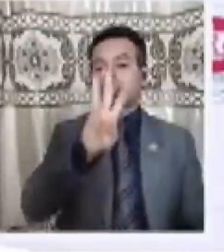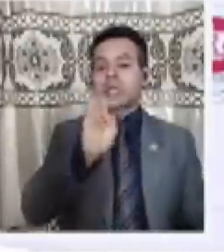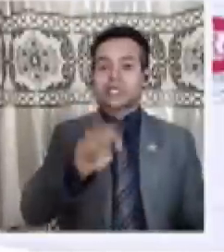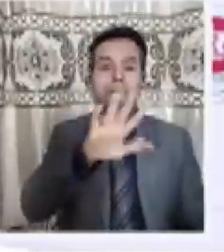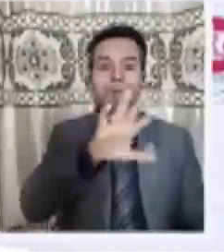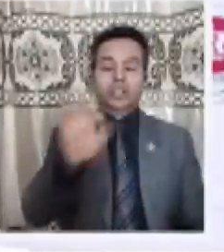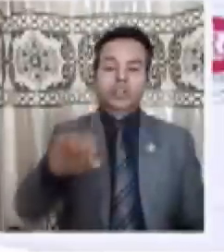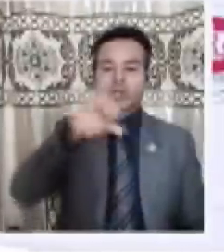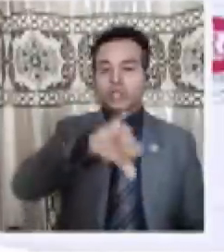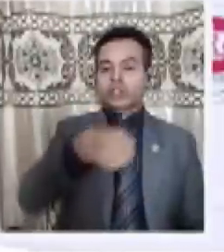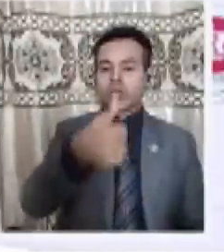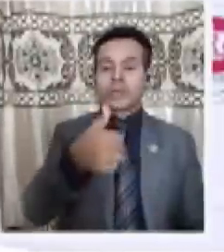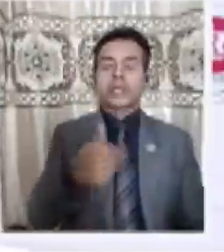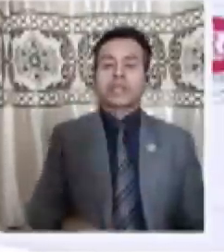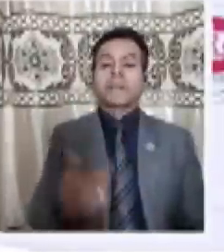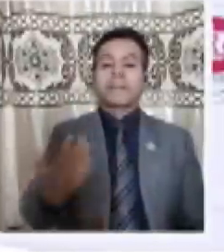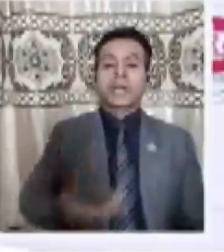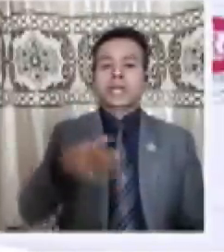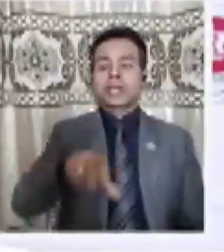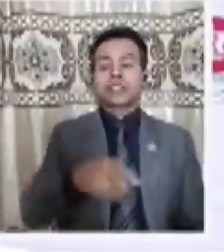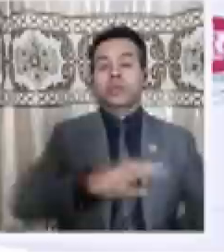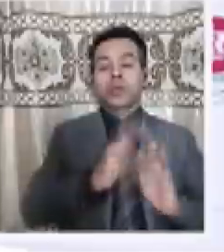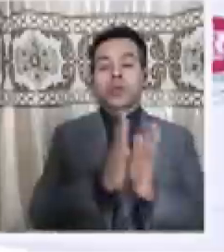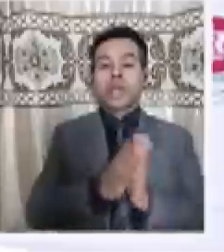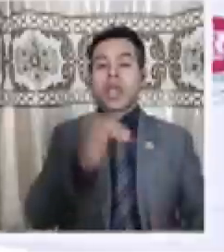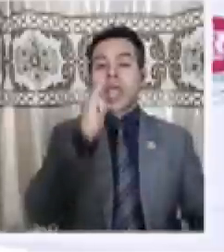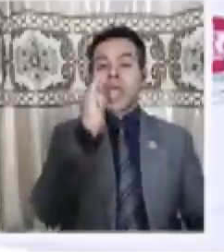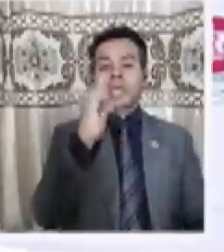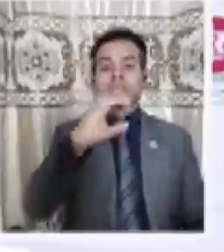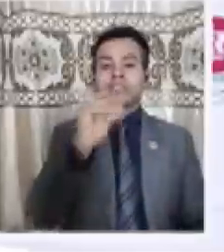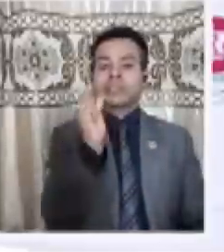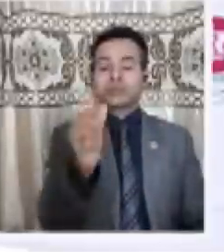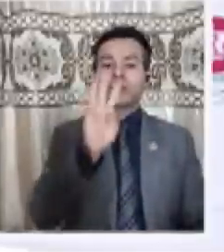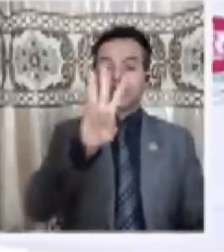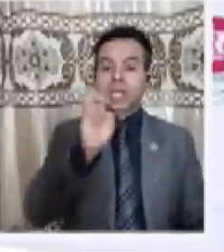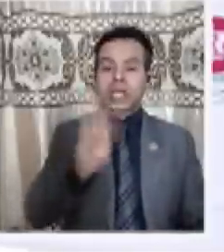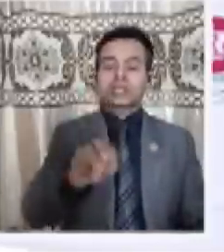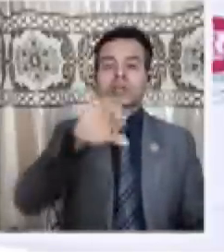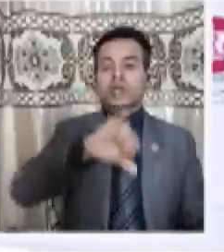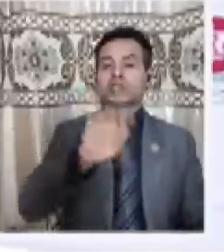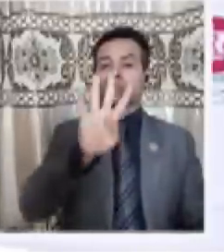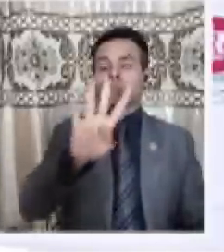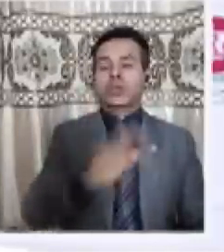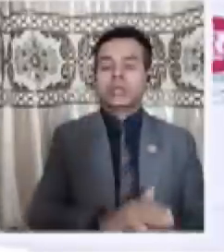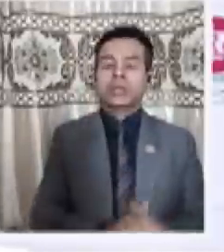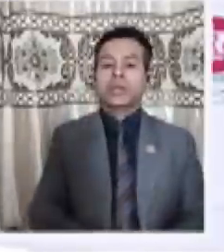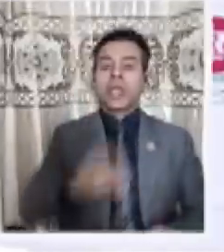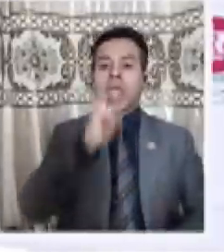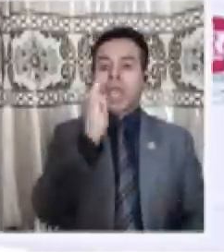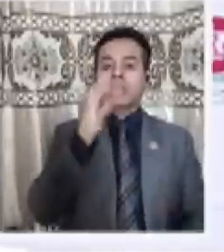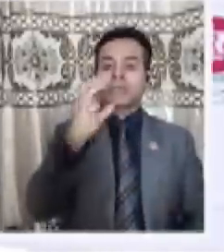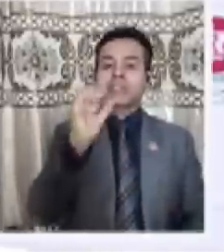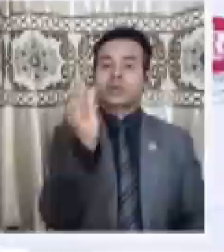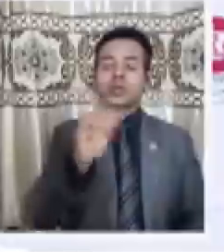3,596 জন। সারা দেশে আইসিইউ শয্যা 3,094টি এবং আইসিইউ বেডে সারা দেশে ভর্তি সংখ্যা